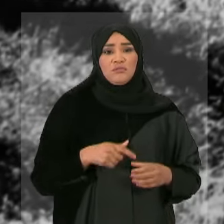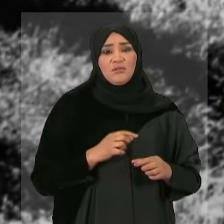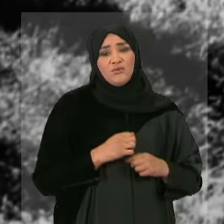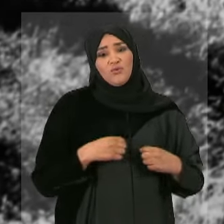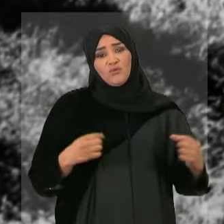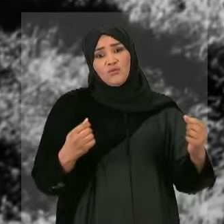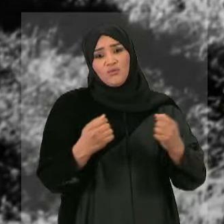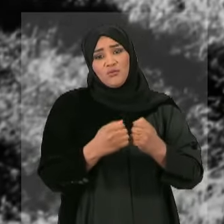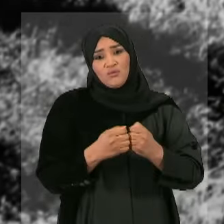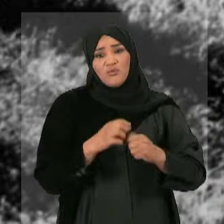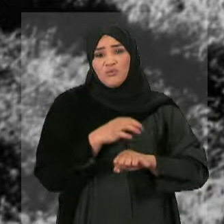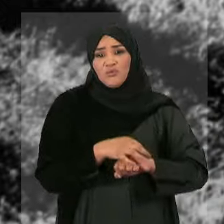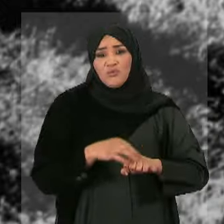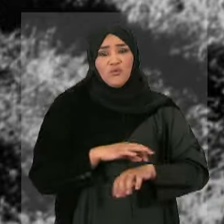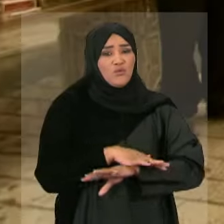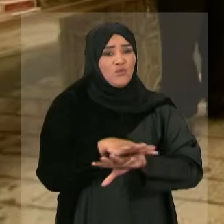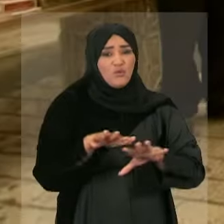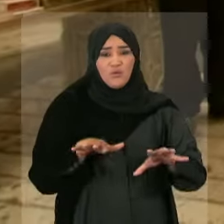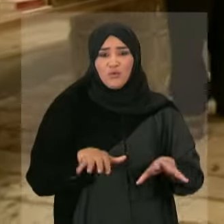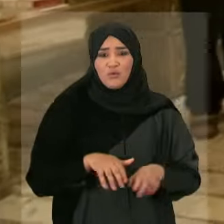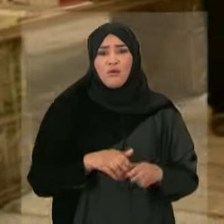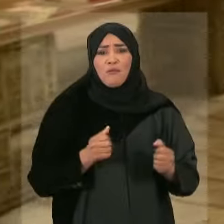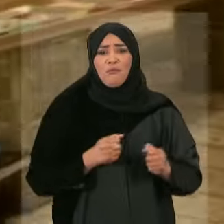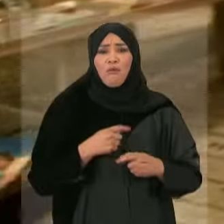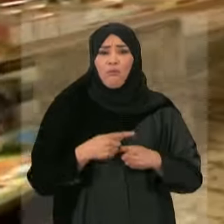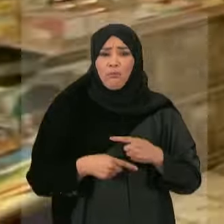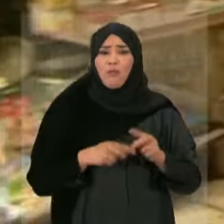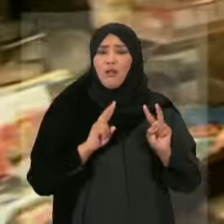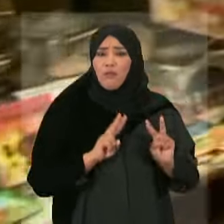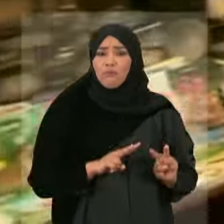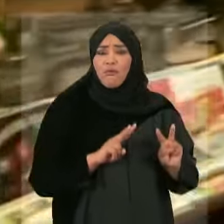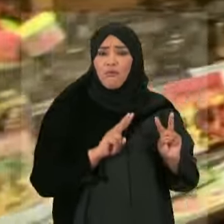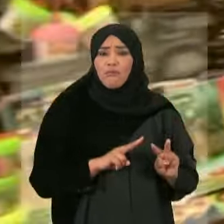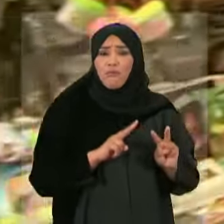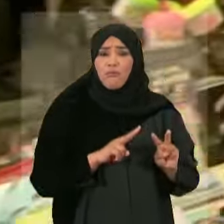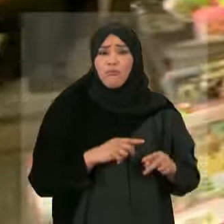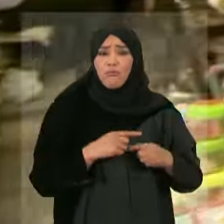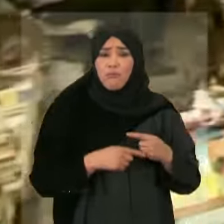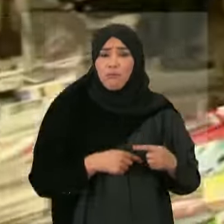استمر القصف وبدأ هجوم على صفوري، و